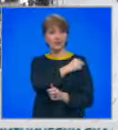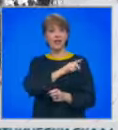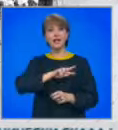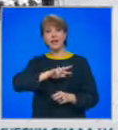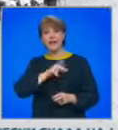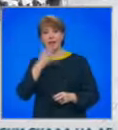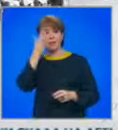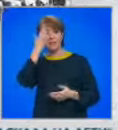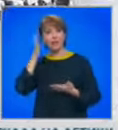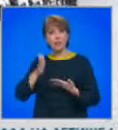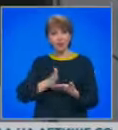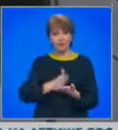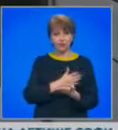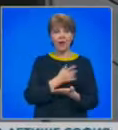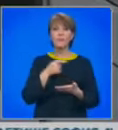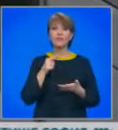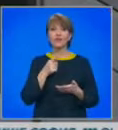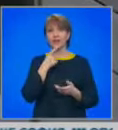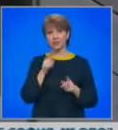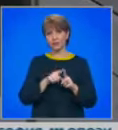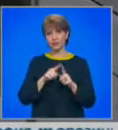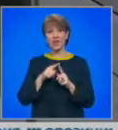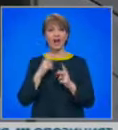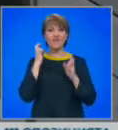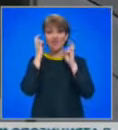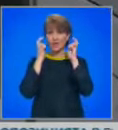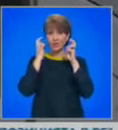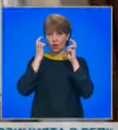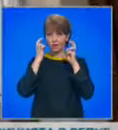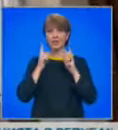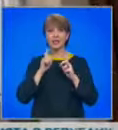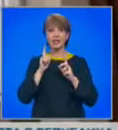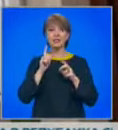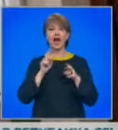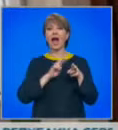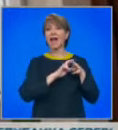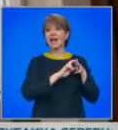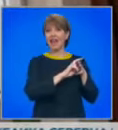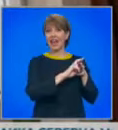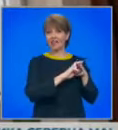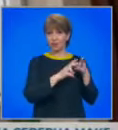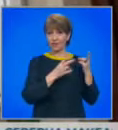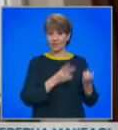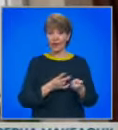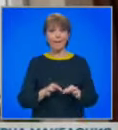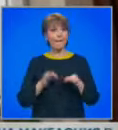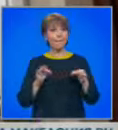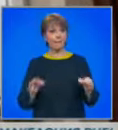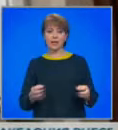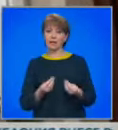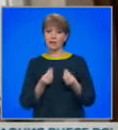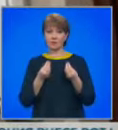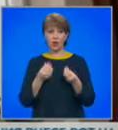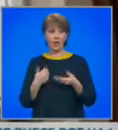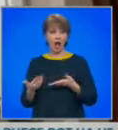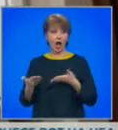COVID-19. Изискването важи също за фризьорски салони и ски лифтове. Според мен мерките са много добри. Така